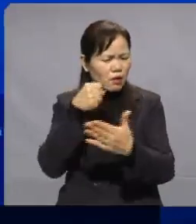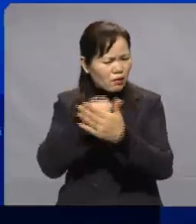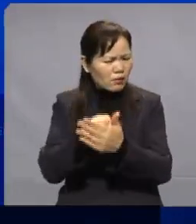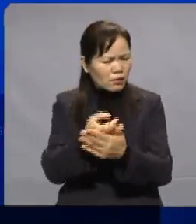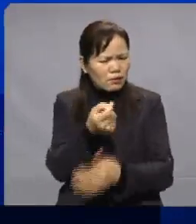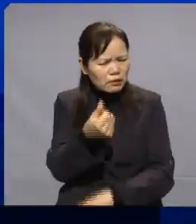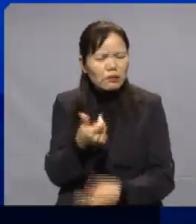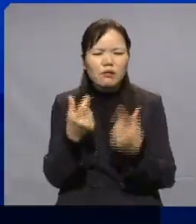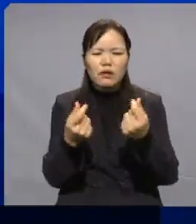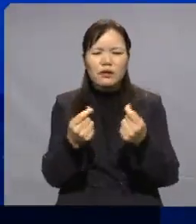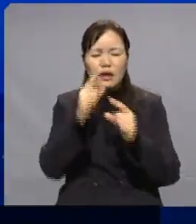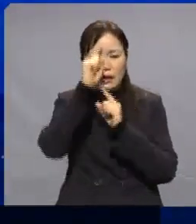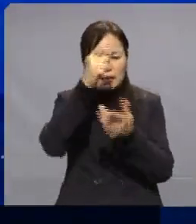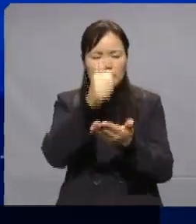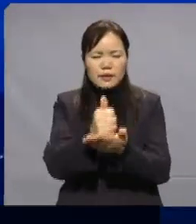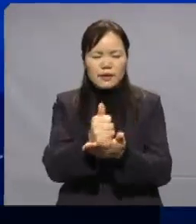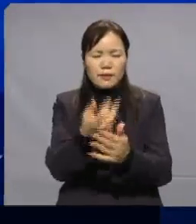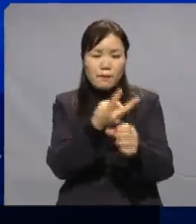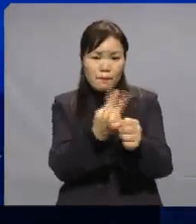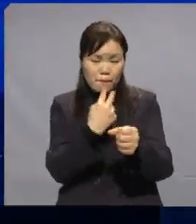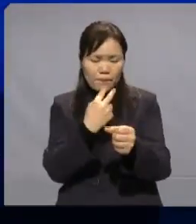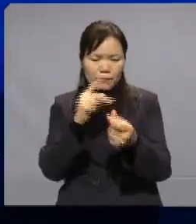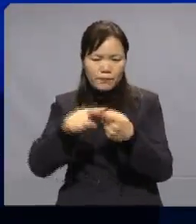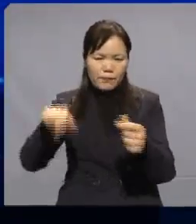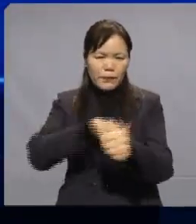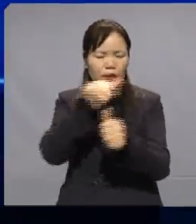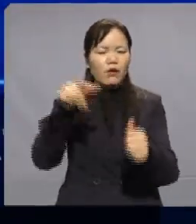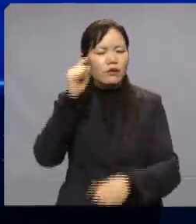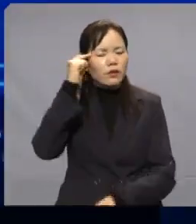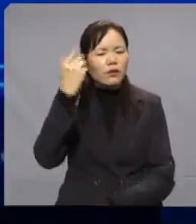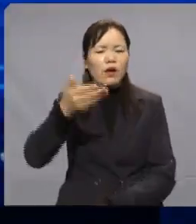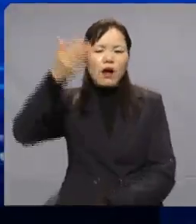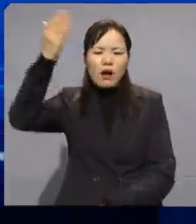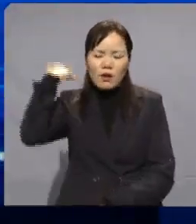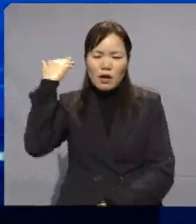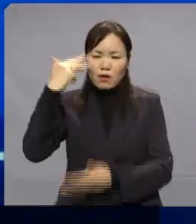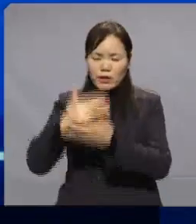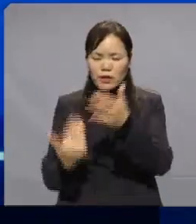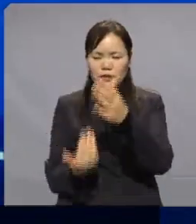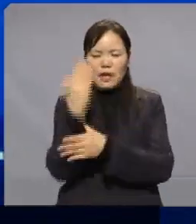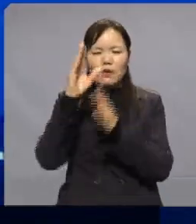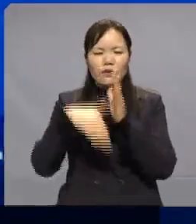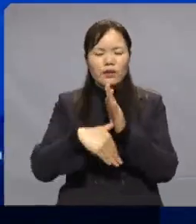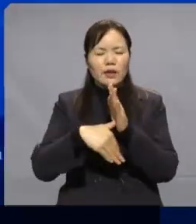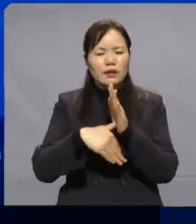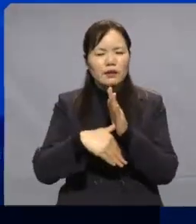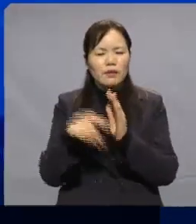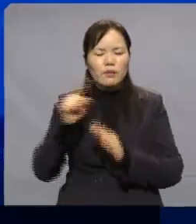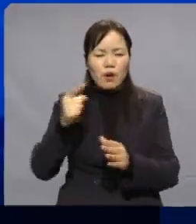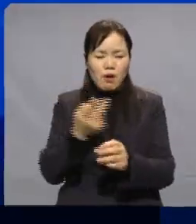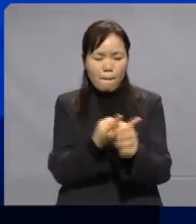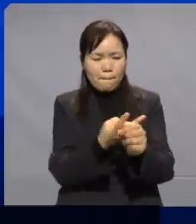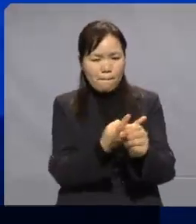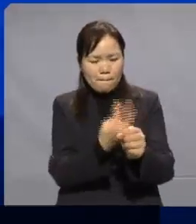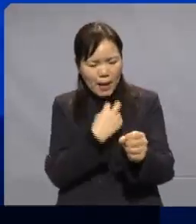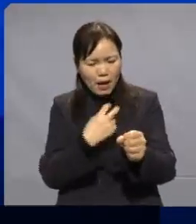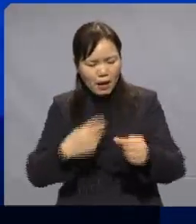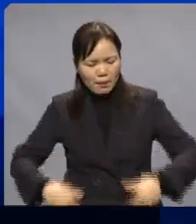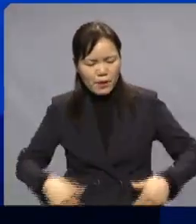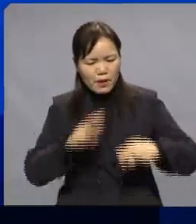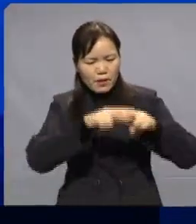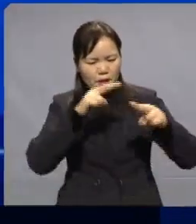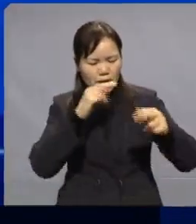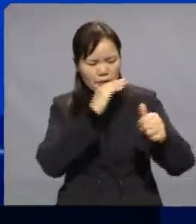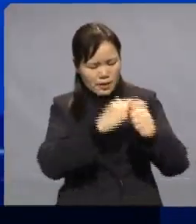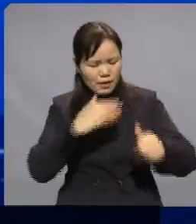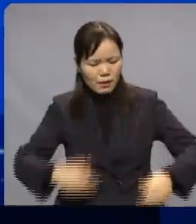이상민 장관 탄핵에 대한 여론은 어떨까요? 과거 이태원 참사 직후에는 어쨌든 경질론, 경질해야 된다, 한 6대